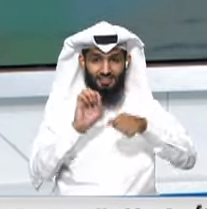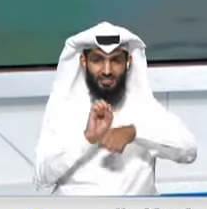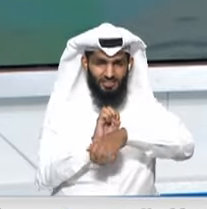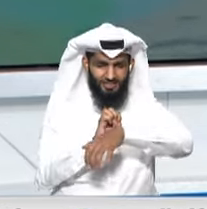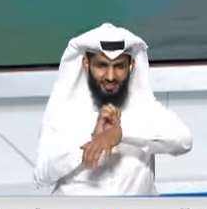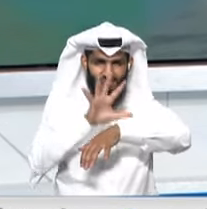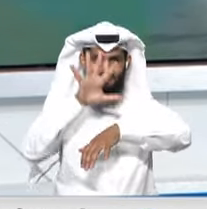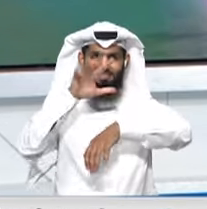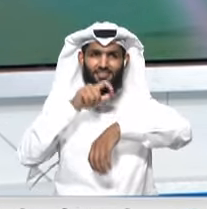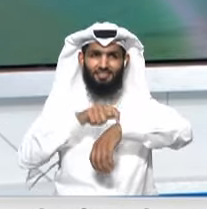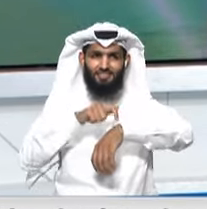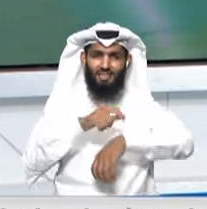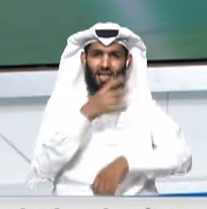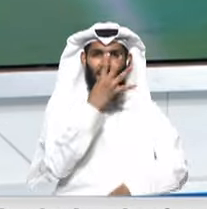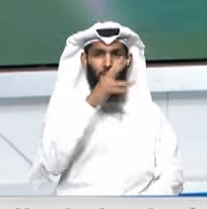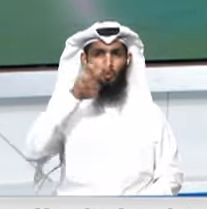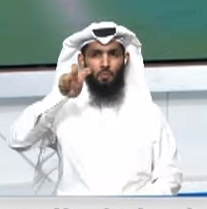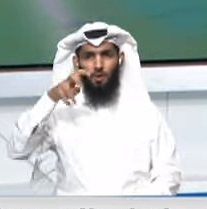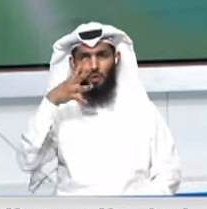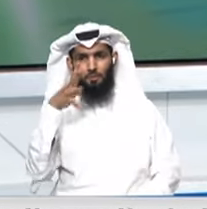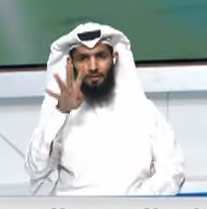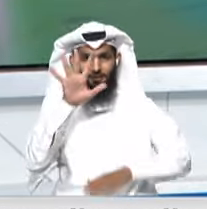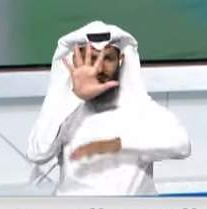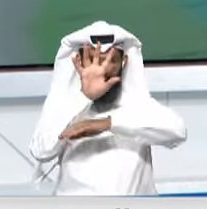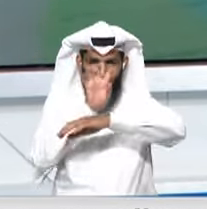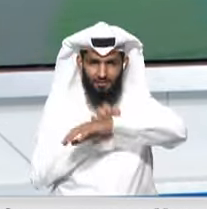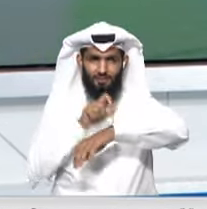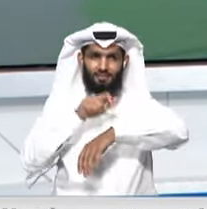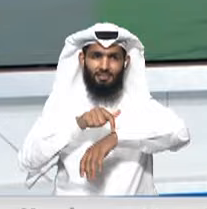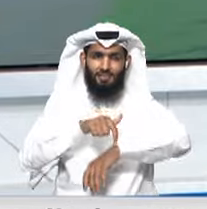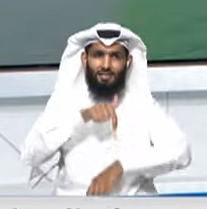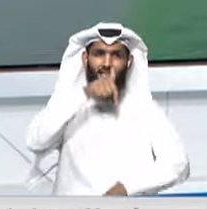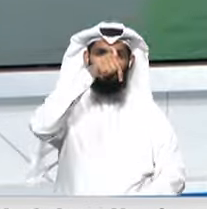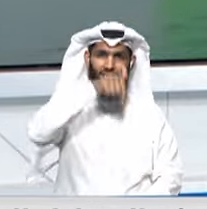الساعة 4:48، أما غروب الشمس الساعة